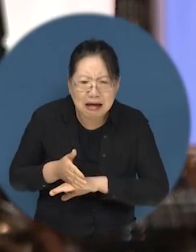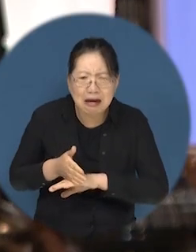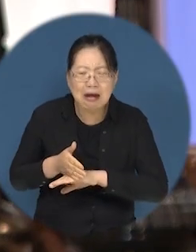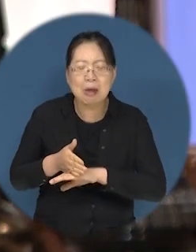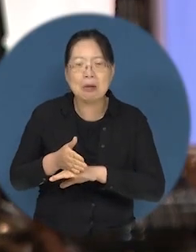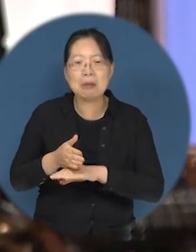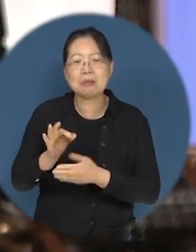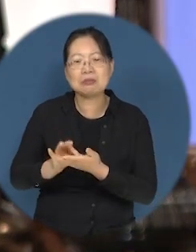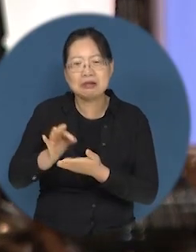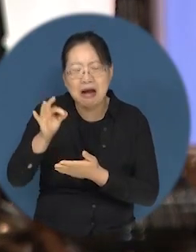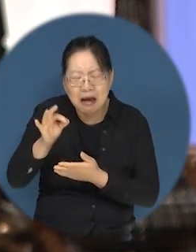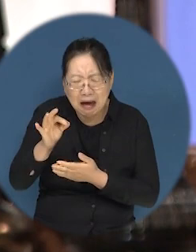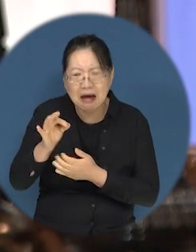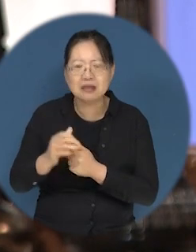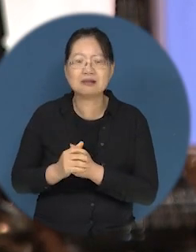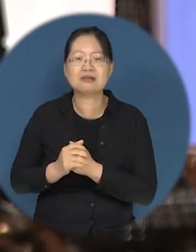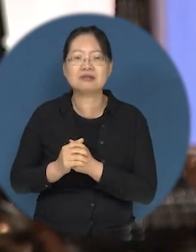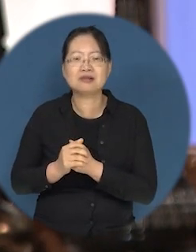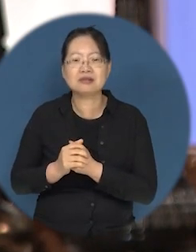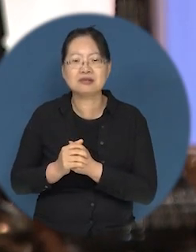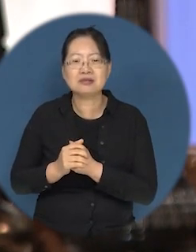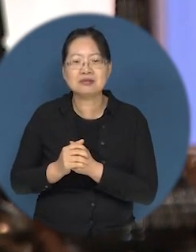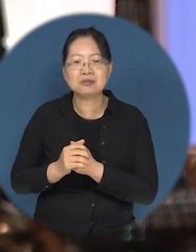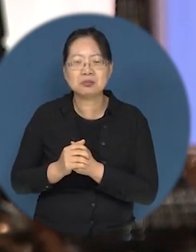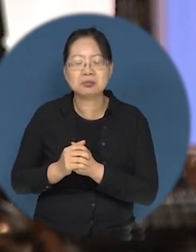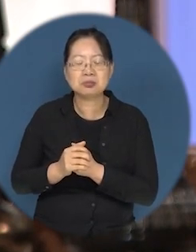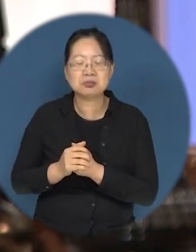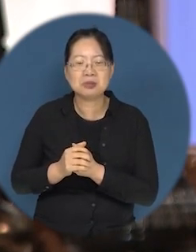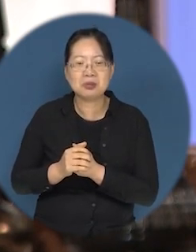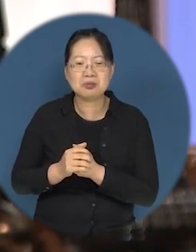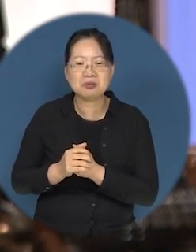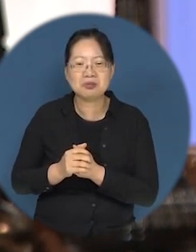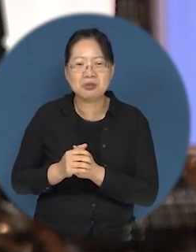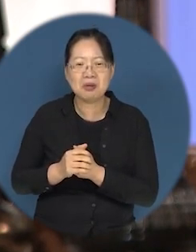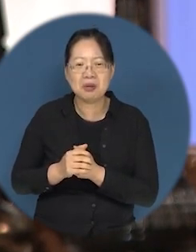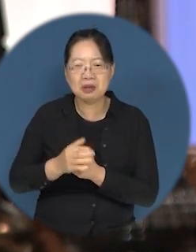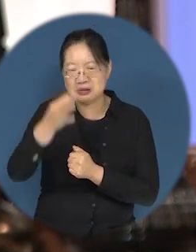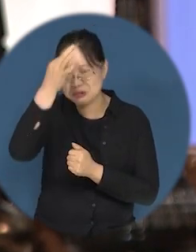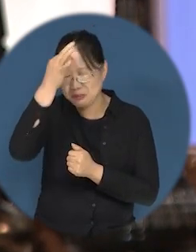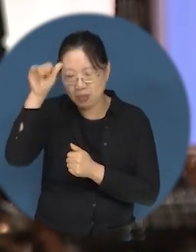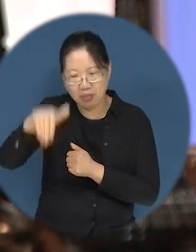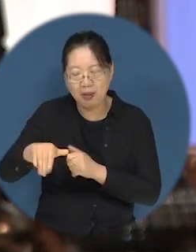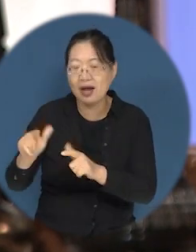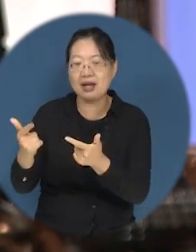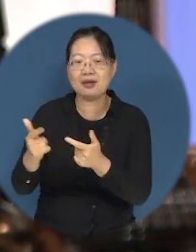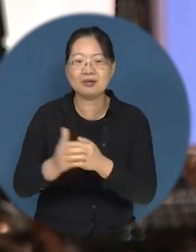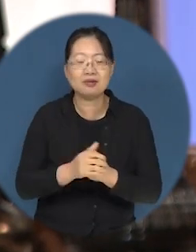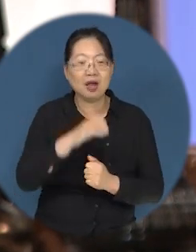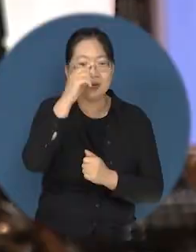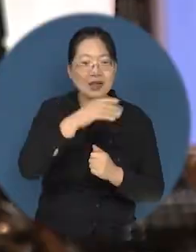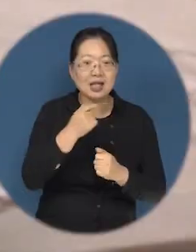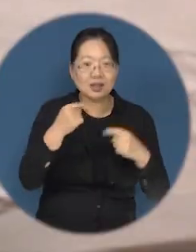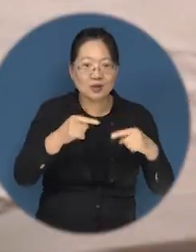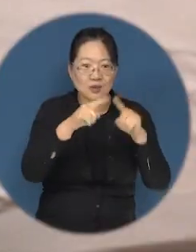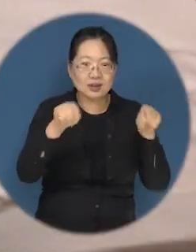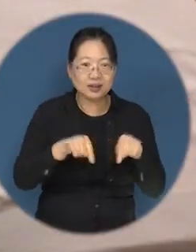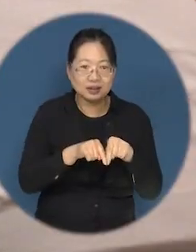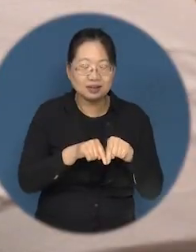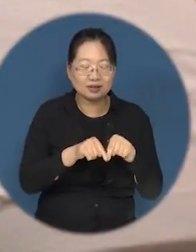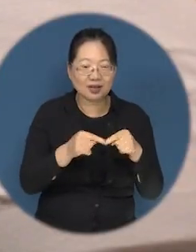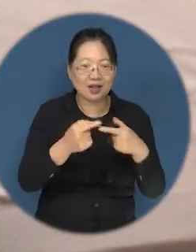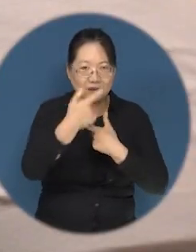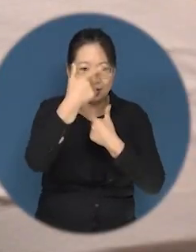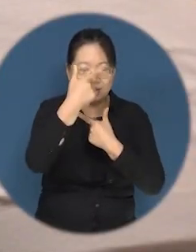뭐 비싸게 나오거나 그렇죠. 뭐 퀄리티가 떨어지거나 하지 않지 않습니까? 그러니까 종이를 그냥 예. 복사기에 놓고, 정확한 위치에 예.